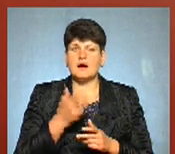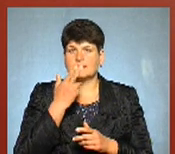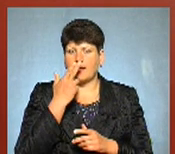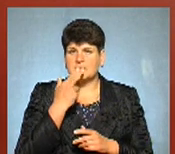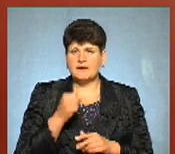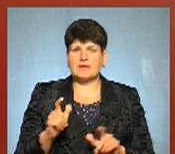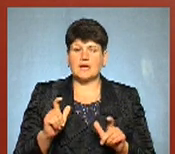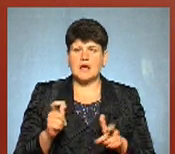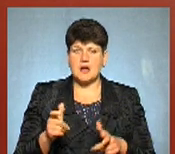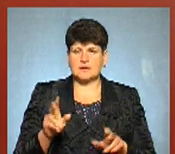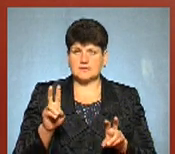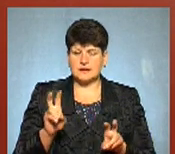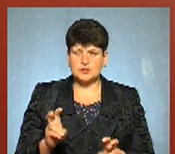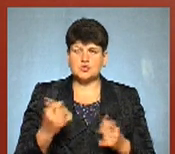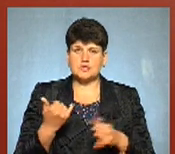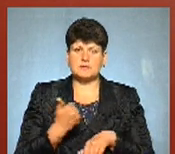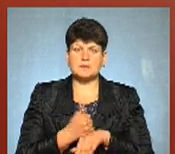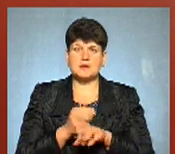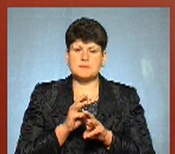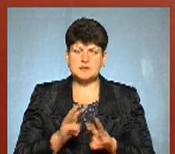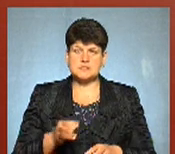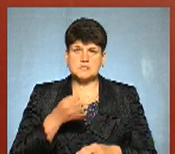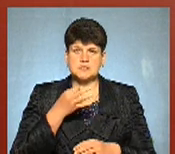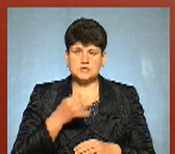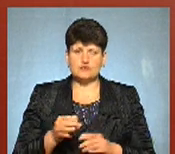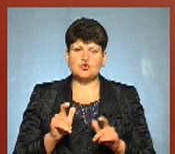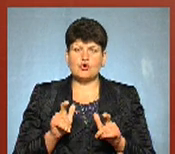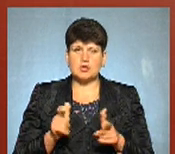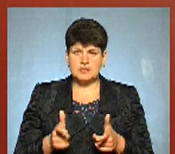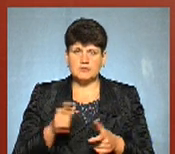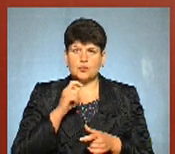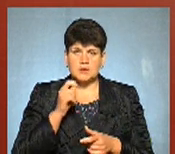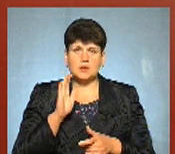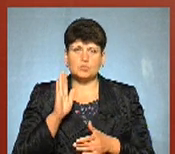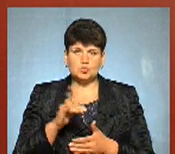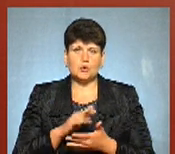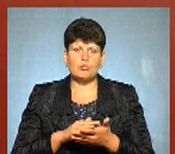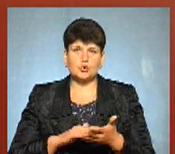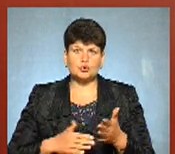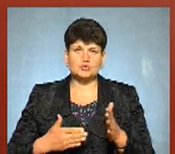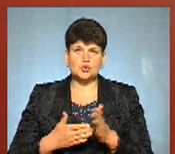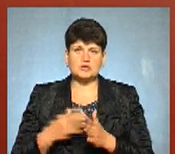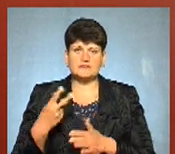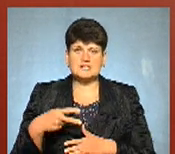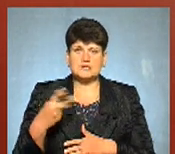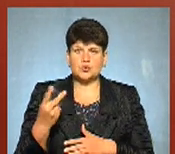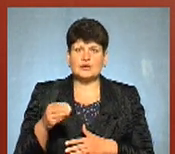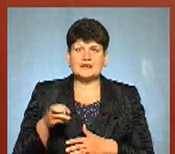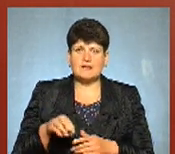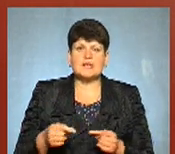карантину, вже сьогодні прем'єр-міністр заявив, що офіційно карантин в країні буде продовжений до 22 травня, так